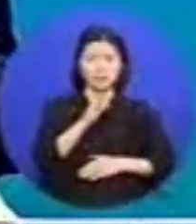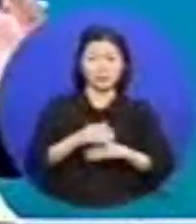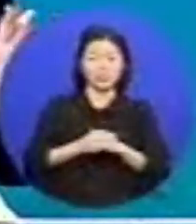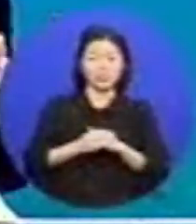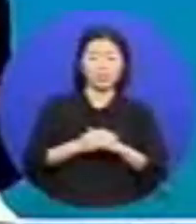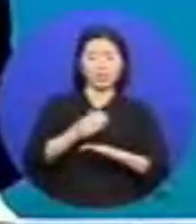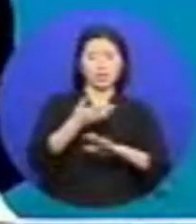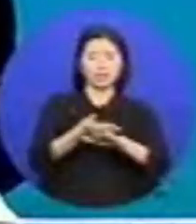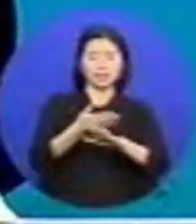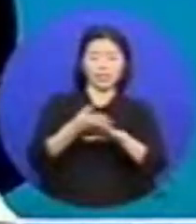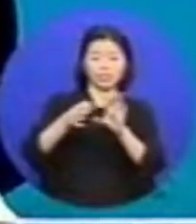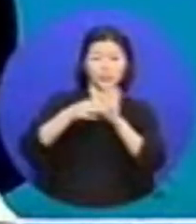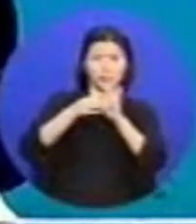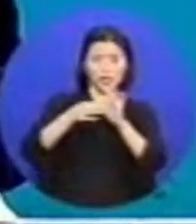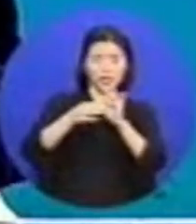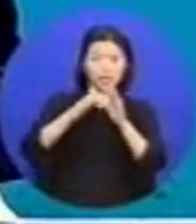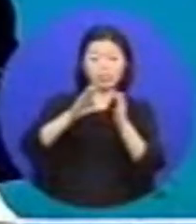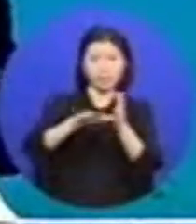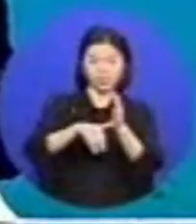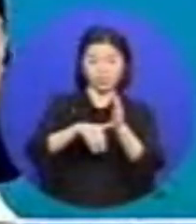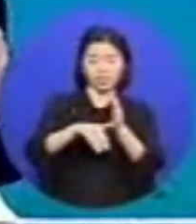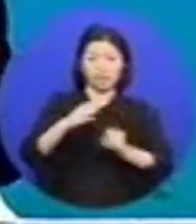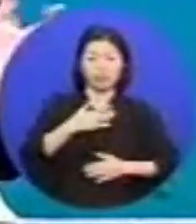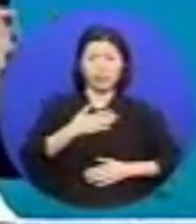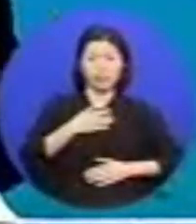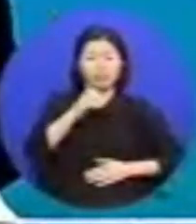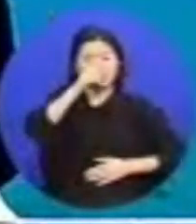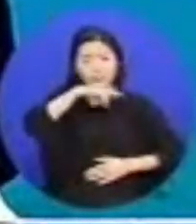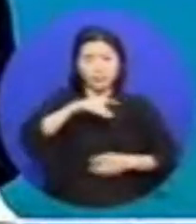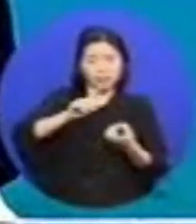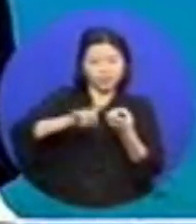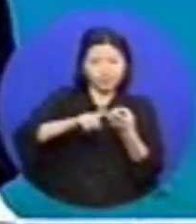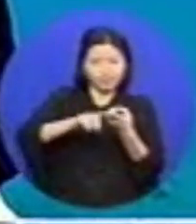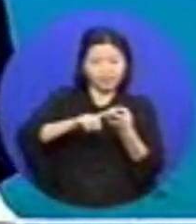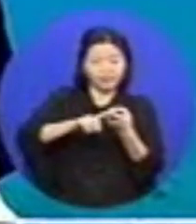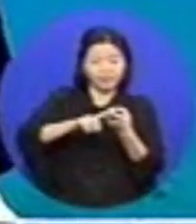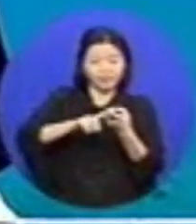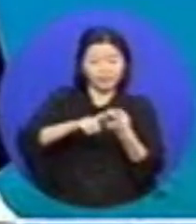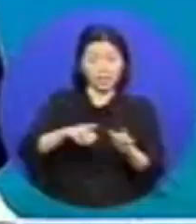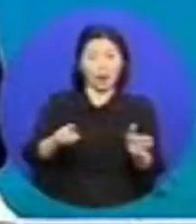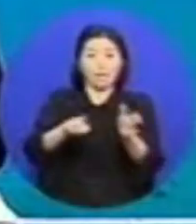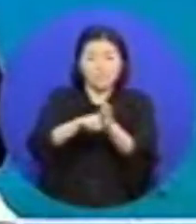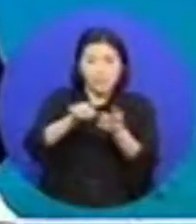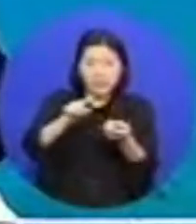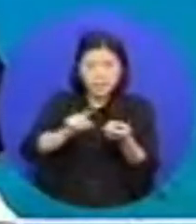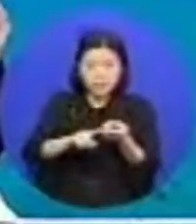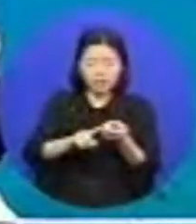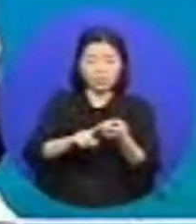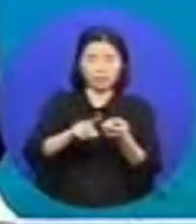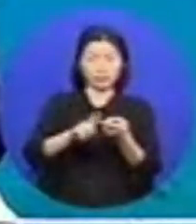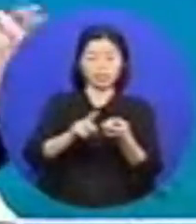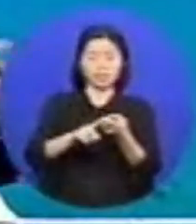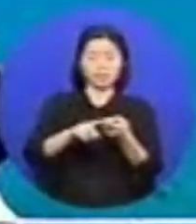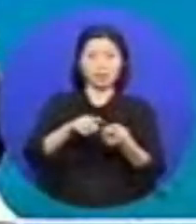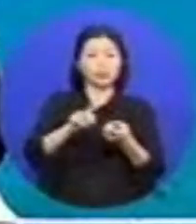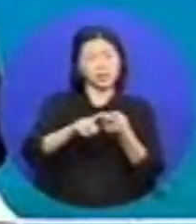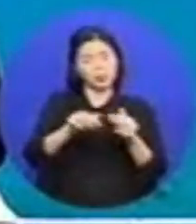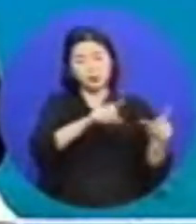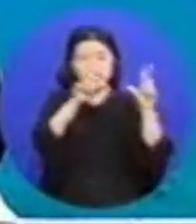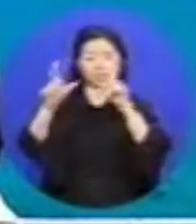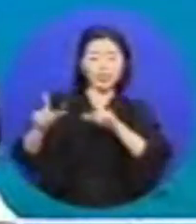다른 관계에서는 내가 그저 척하면 넘어갈 수도 있어요. 믿는 척하고 그대로 사는 척하고 하면